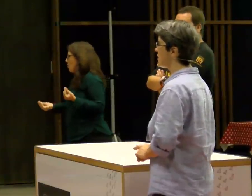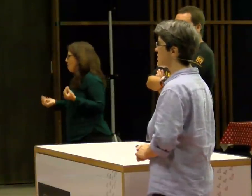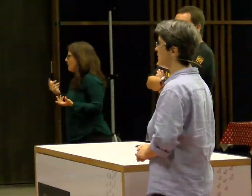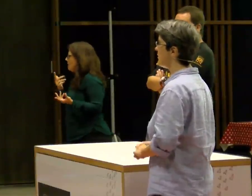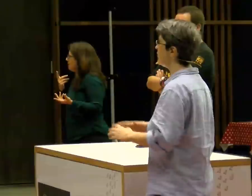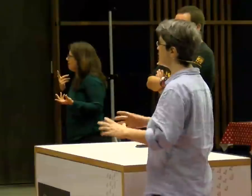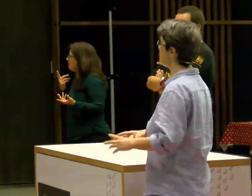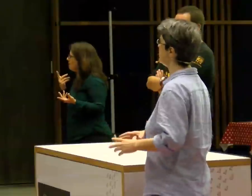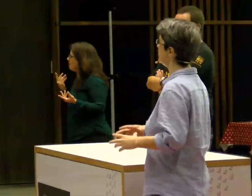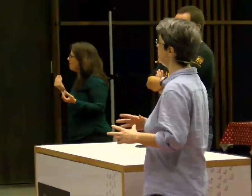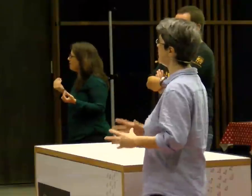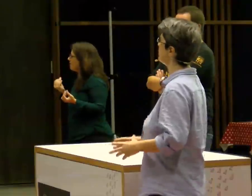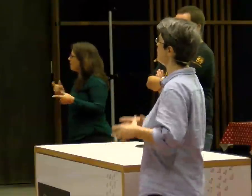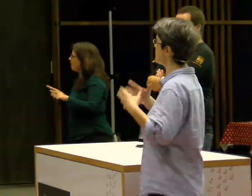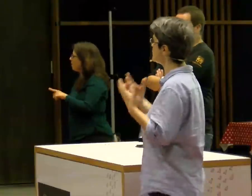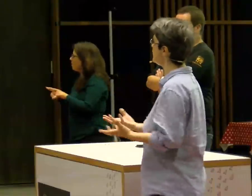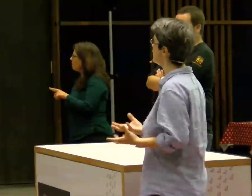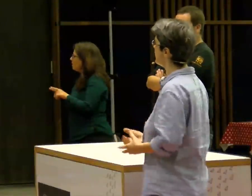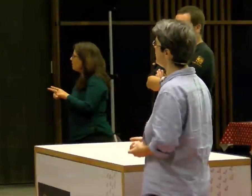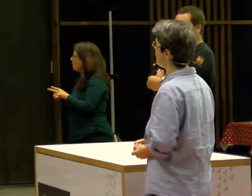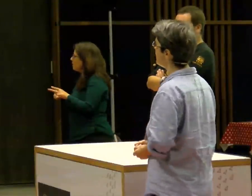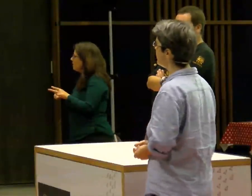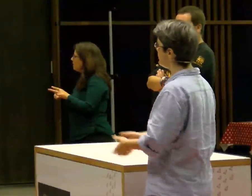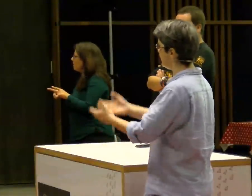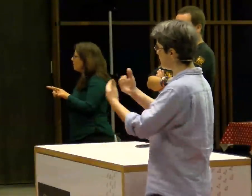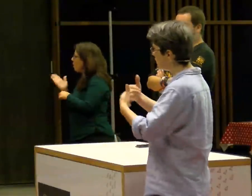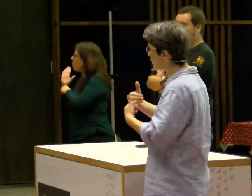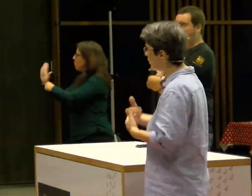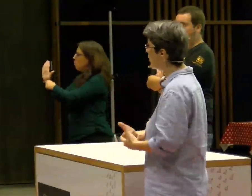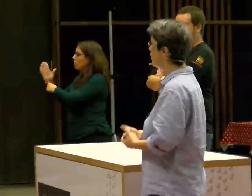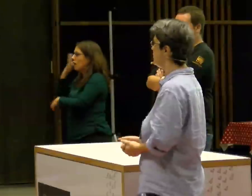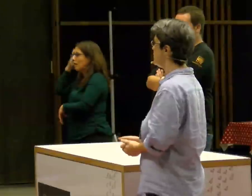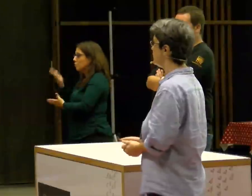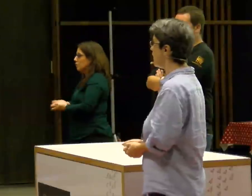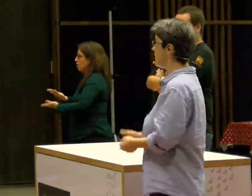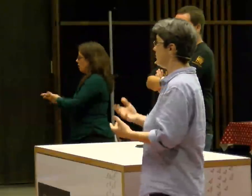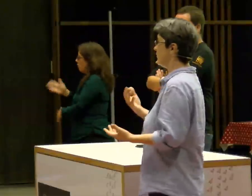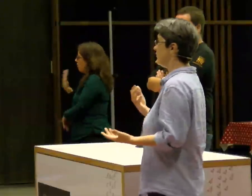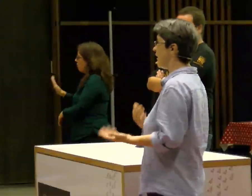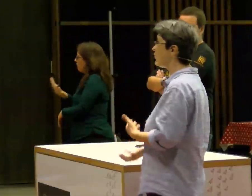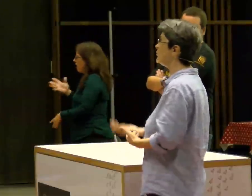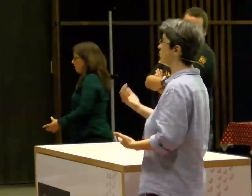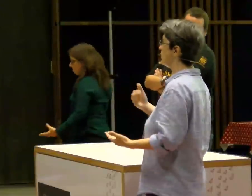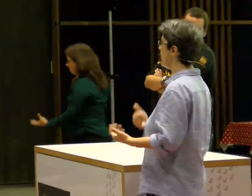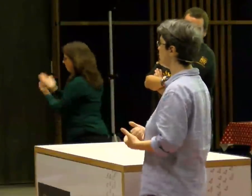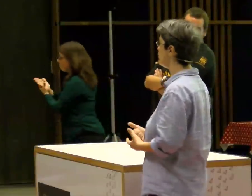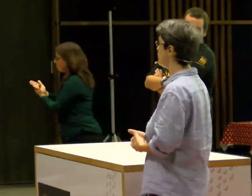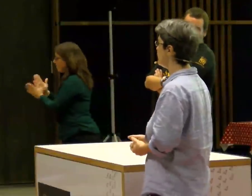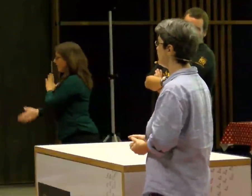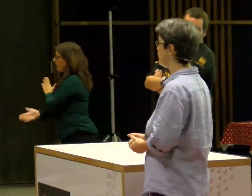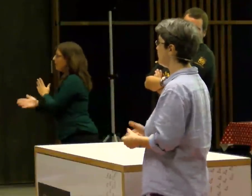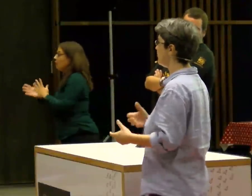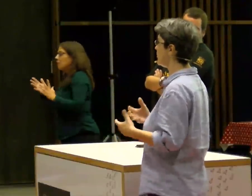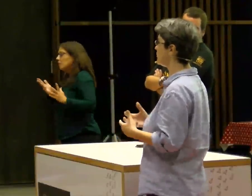une démarche qui permet aussi de mettre en lumière justement le sort des animaux, le fait d'être au milieu d'eux. Par contre, là où